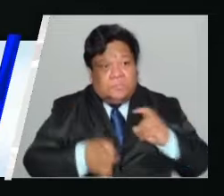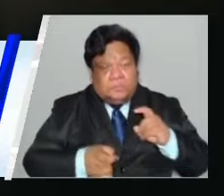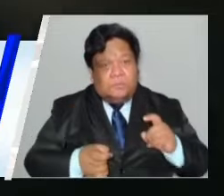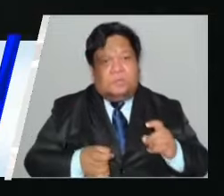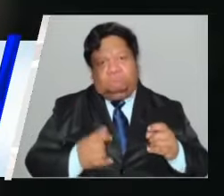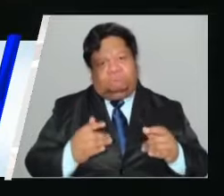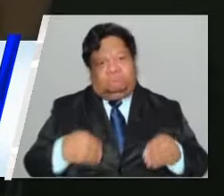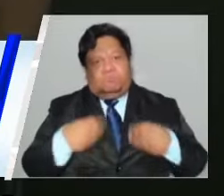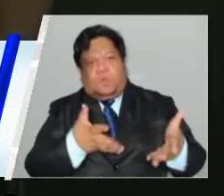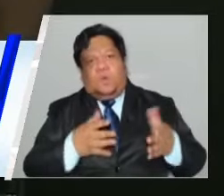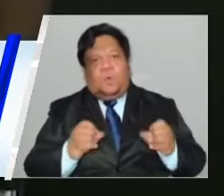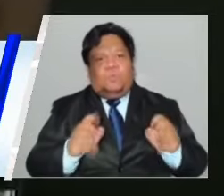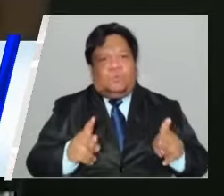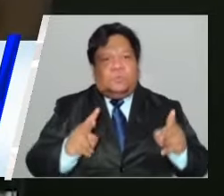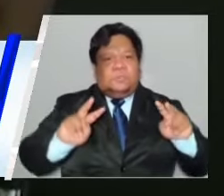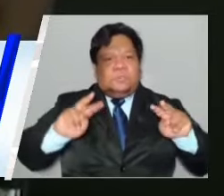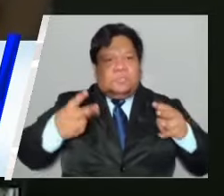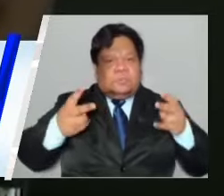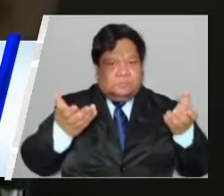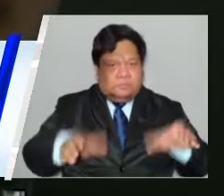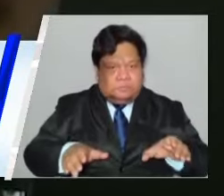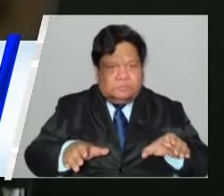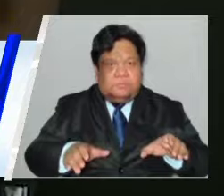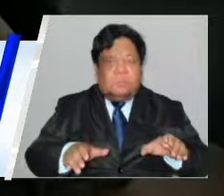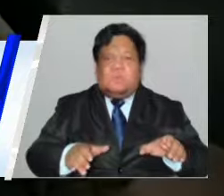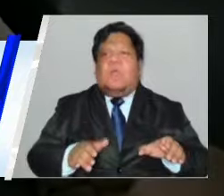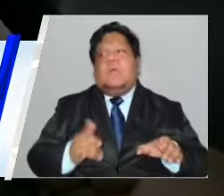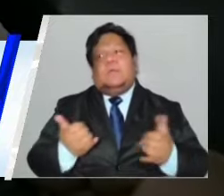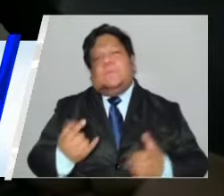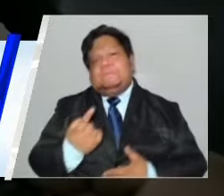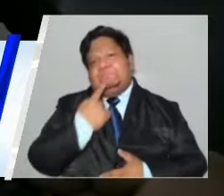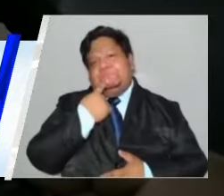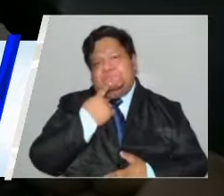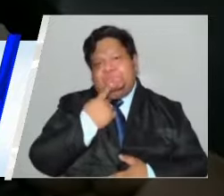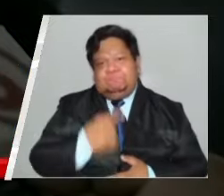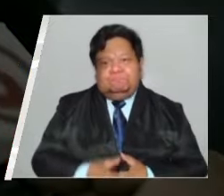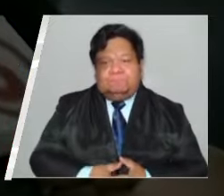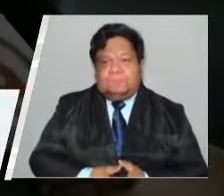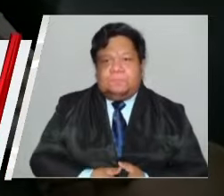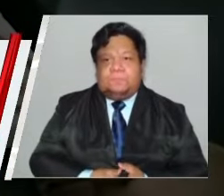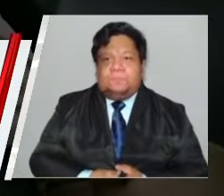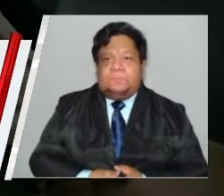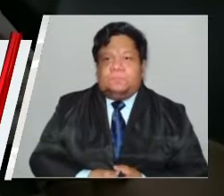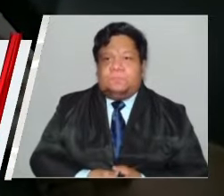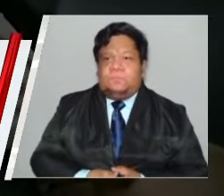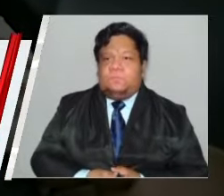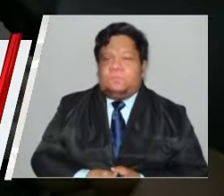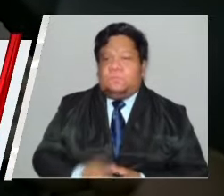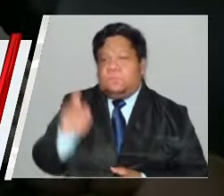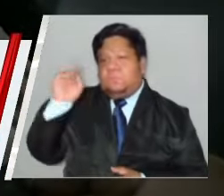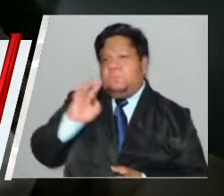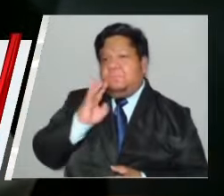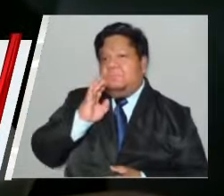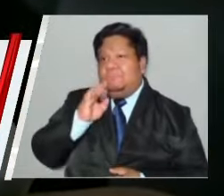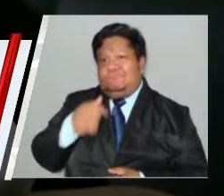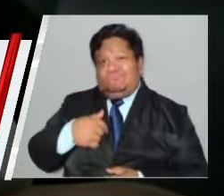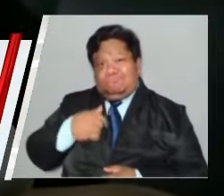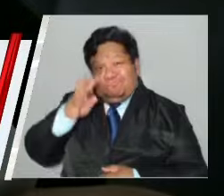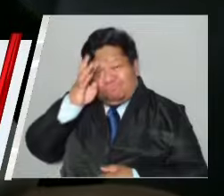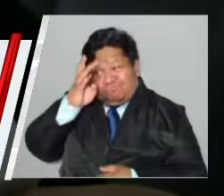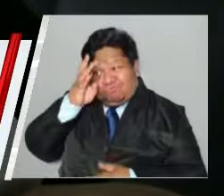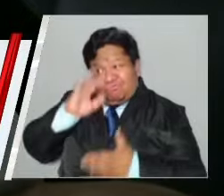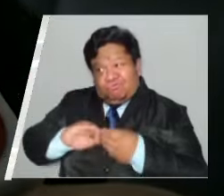pagkakataon ng Oktubre, bagay na kanyang pinagsisisihan. Hindi ako gumagawa ng kwento para lang sa lalaki. Makulong